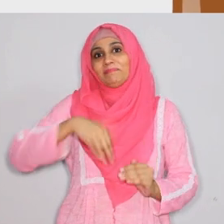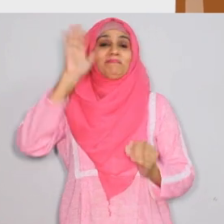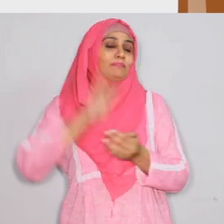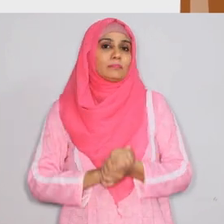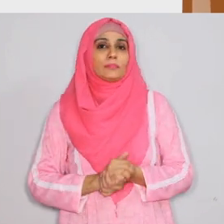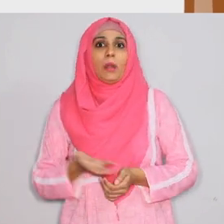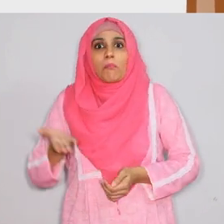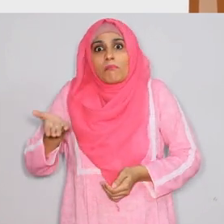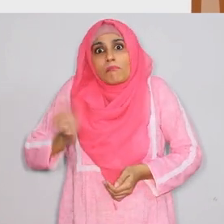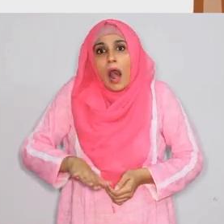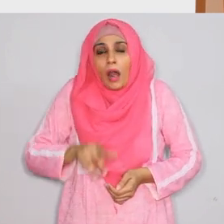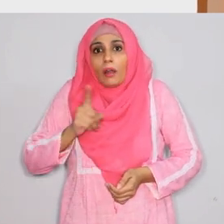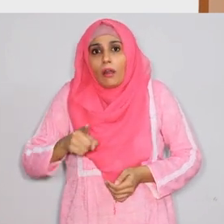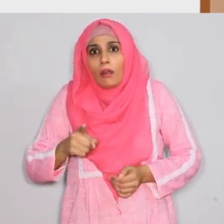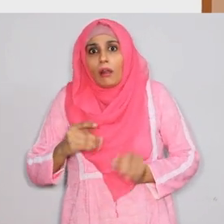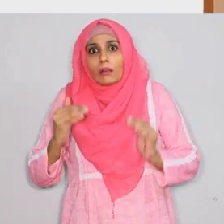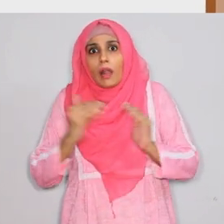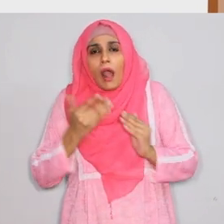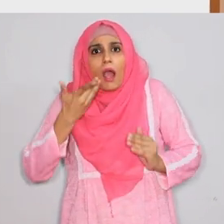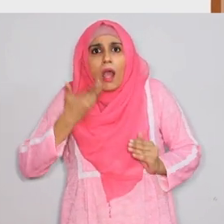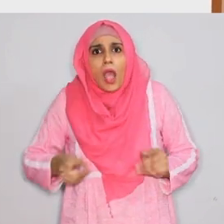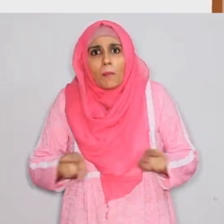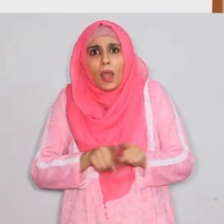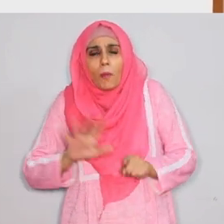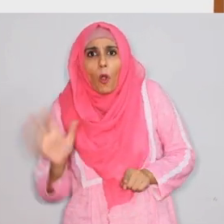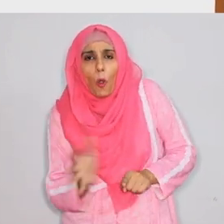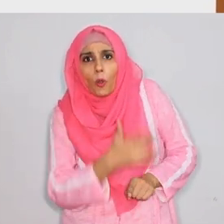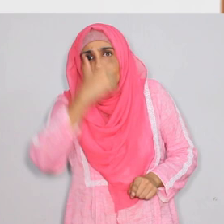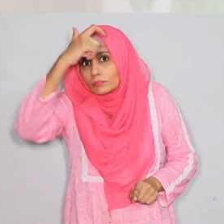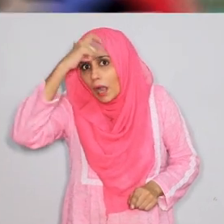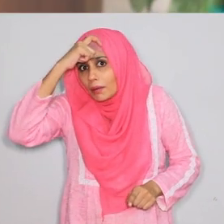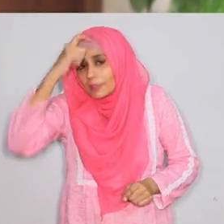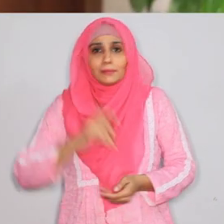फिर लगे उसके साथ होने हैरत अंगेज वाकयात।